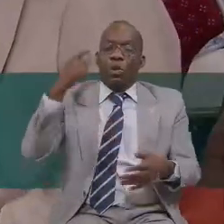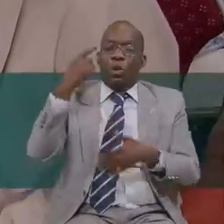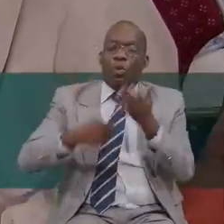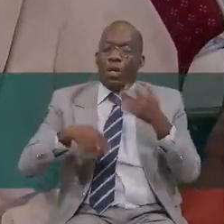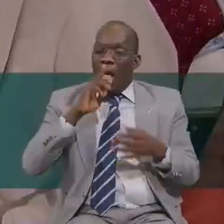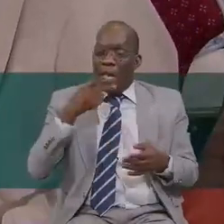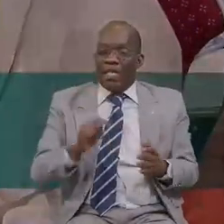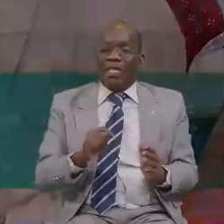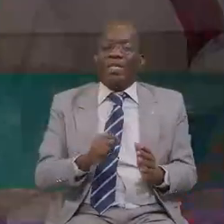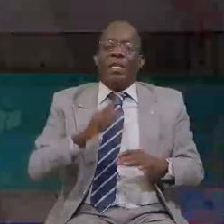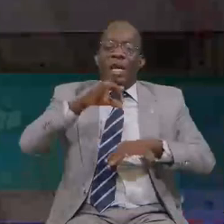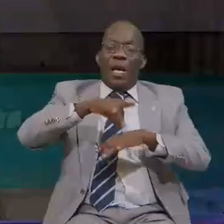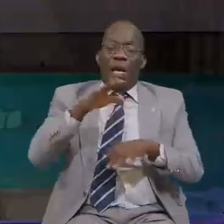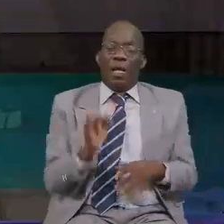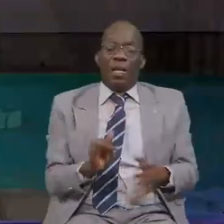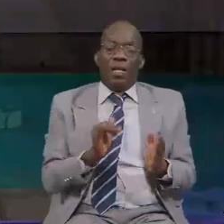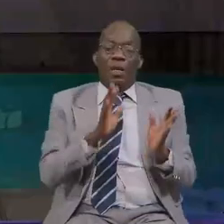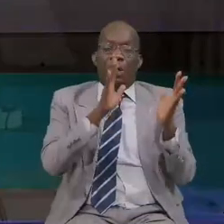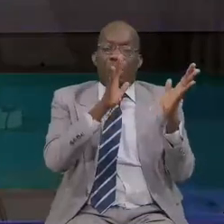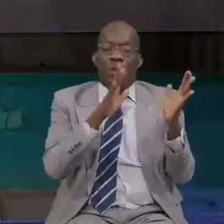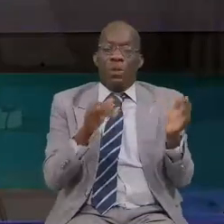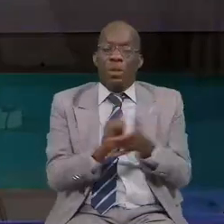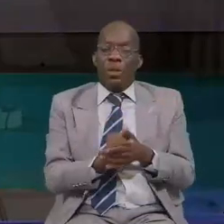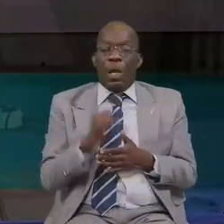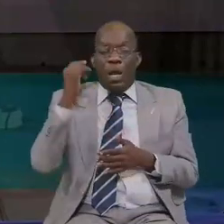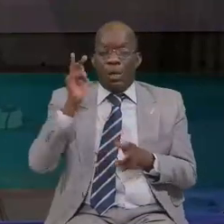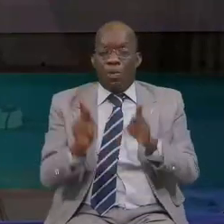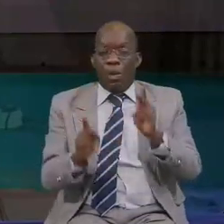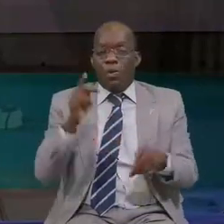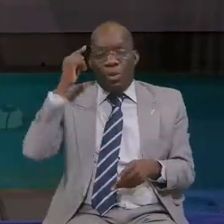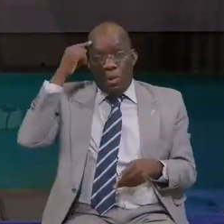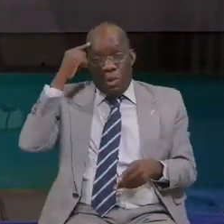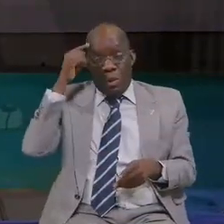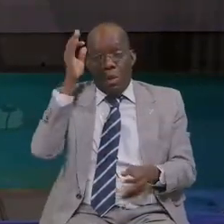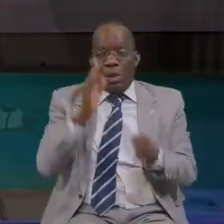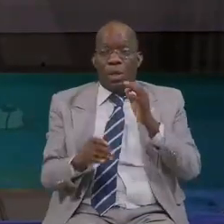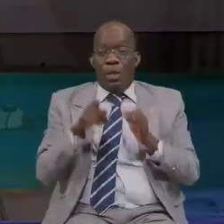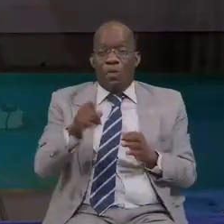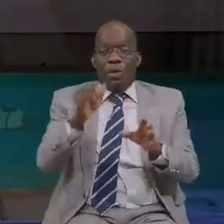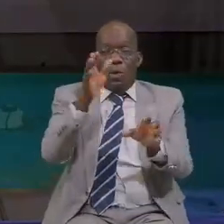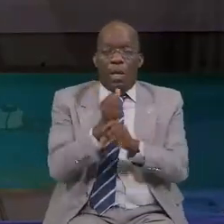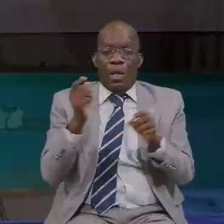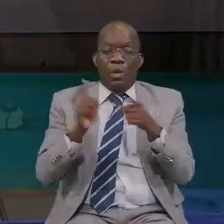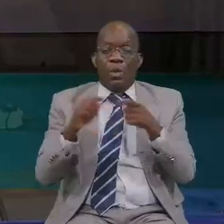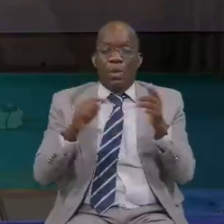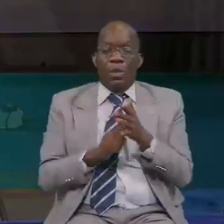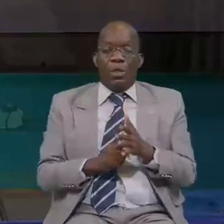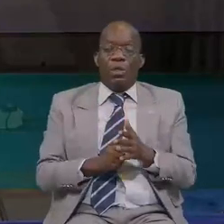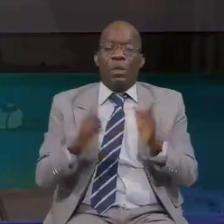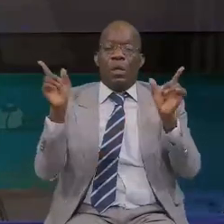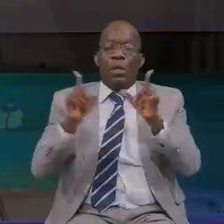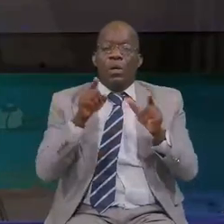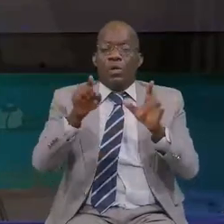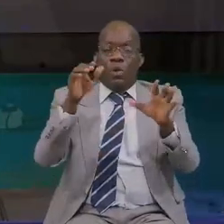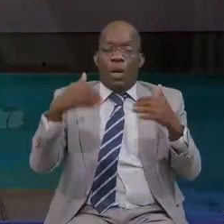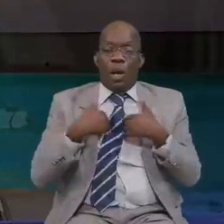Quelles sont les attentes terrestres? Et j'en pense. Si tu arrives à tel niveau, tu as eu assez